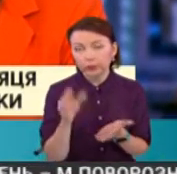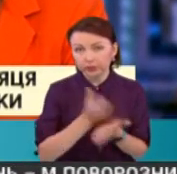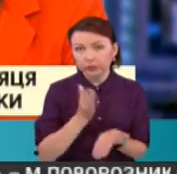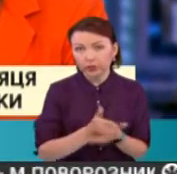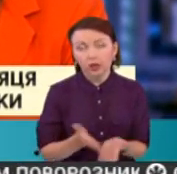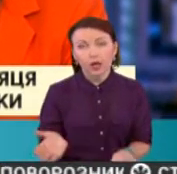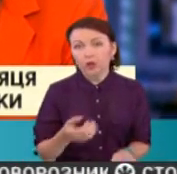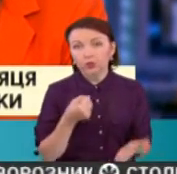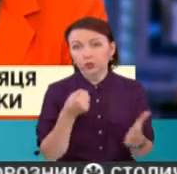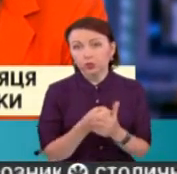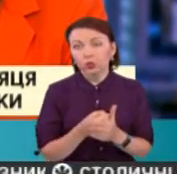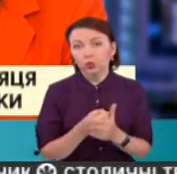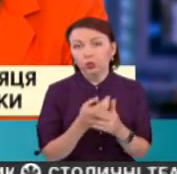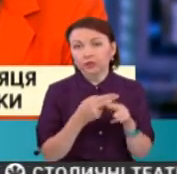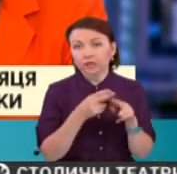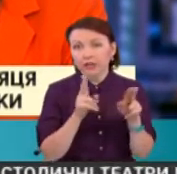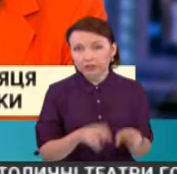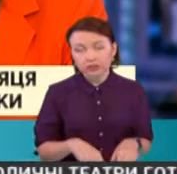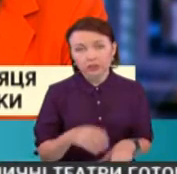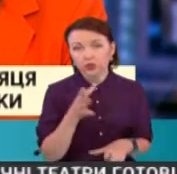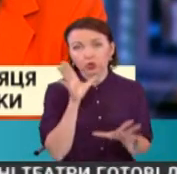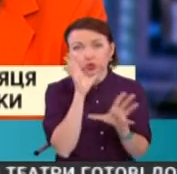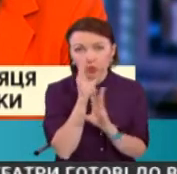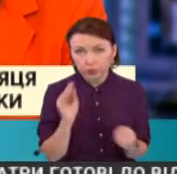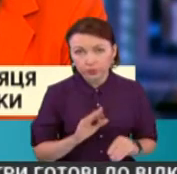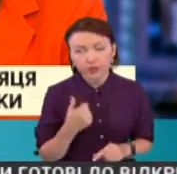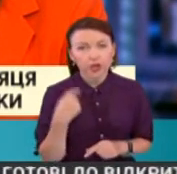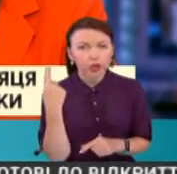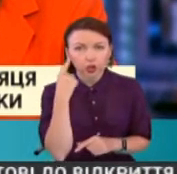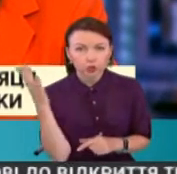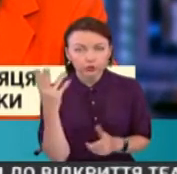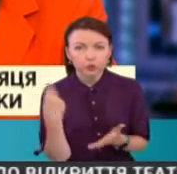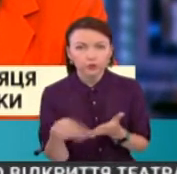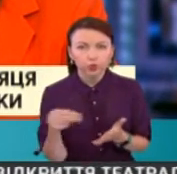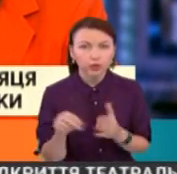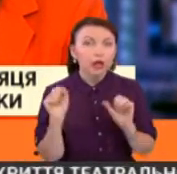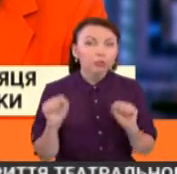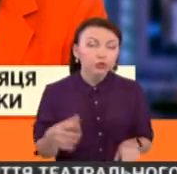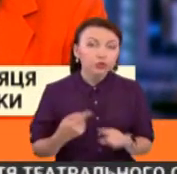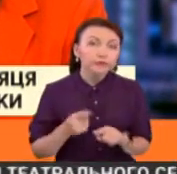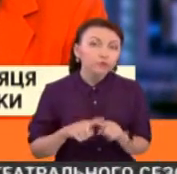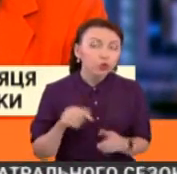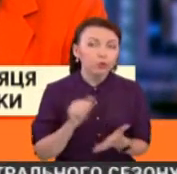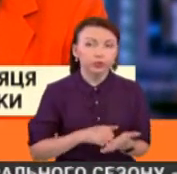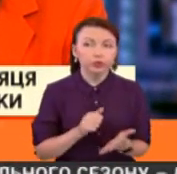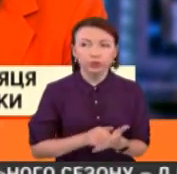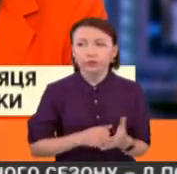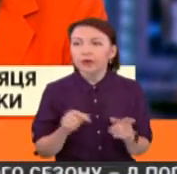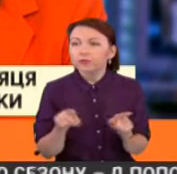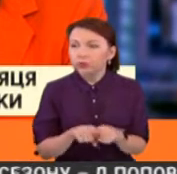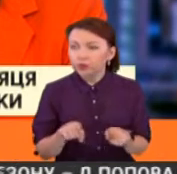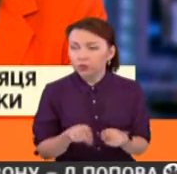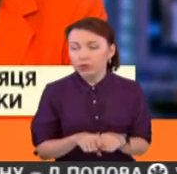До залізниці ще руки не дійшли. Я не чув, щоб закупали. Можливо, в цьому причина. Ну, в будь-якому